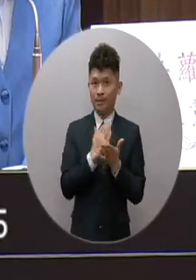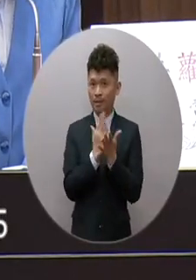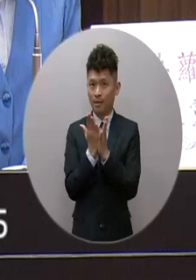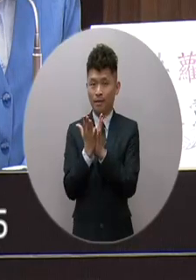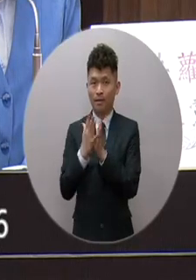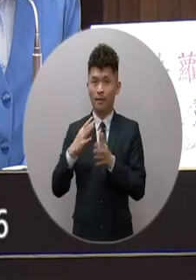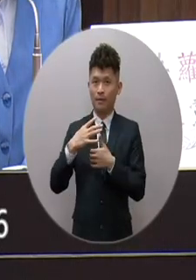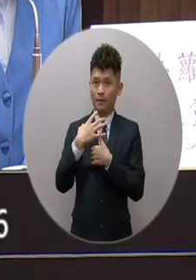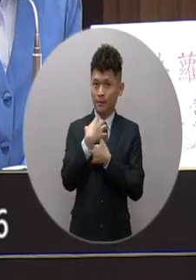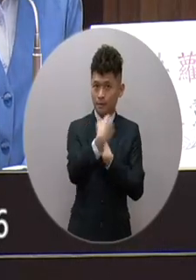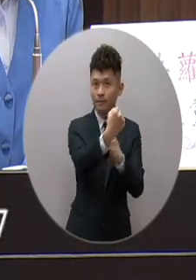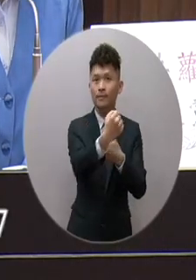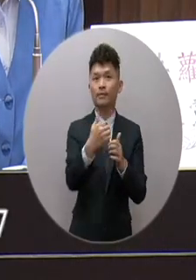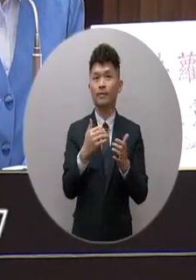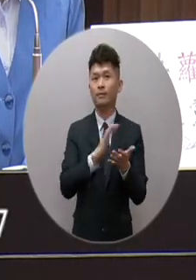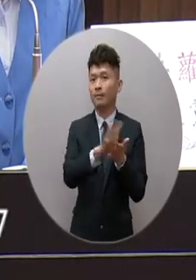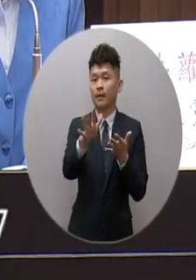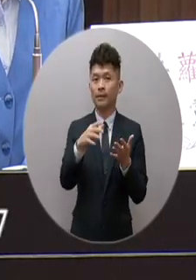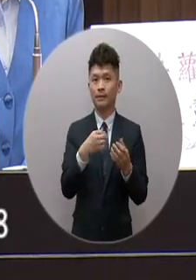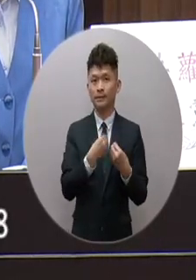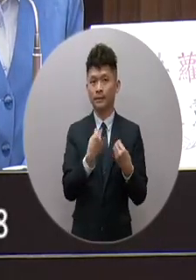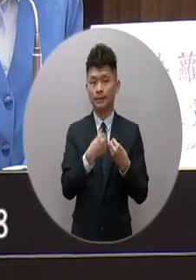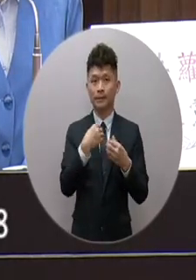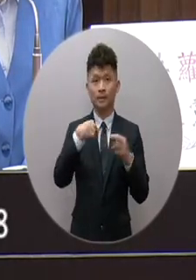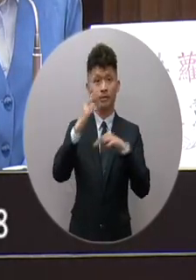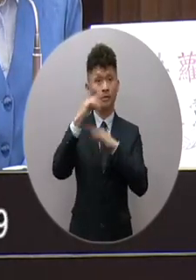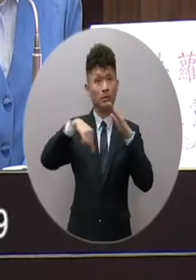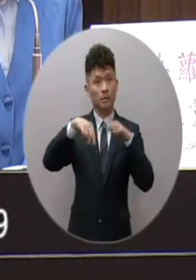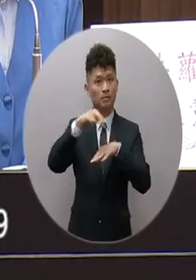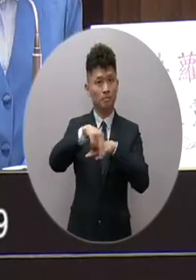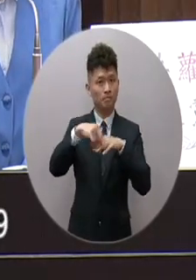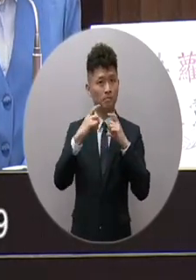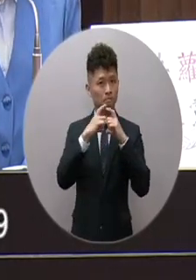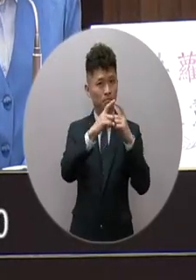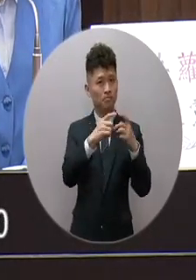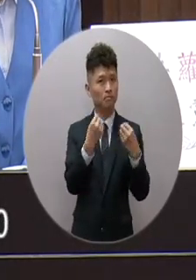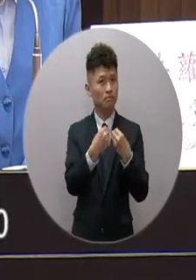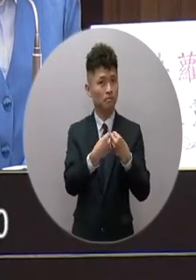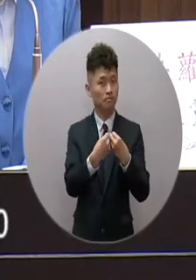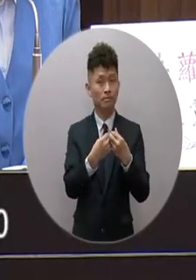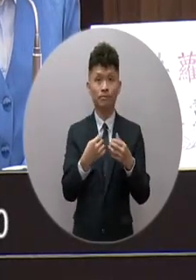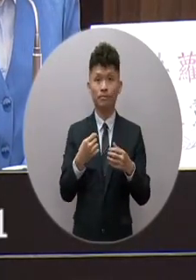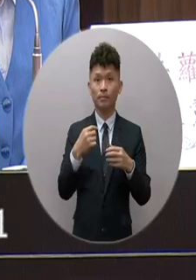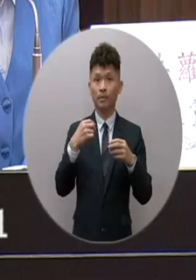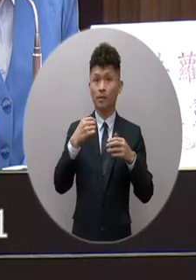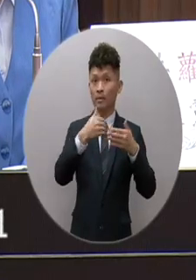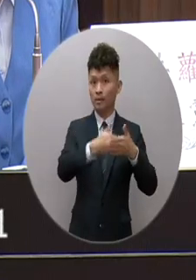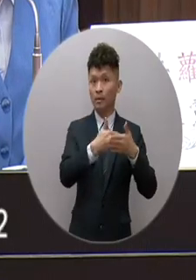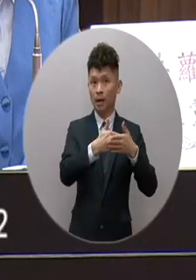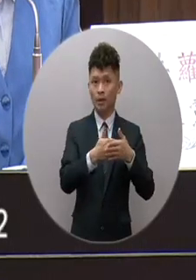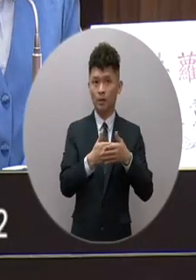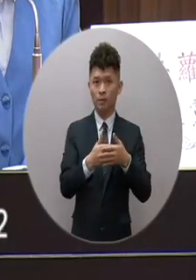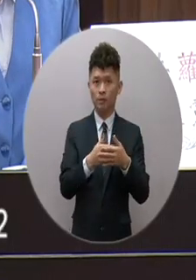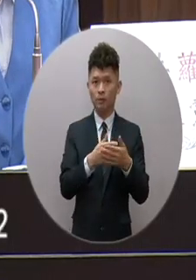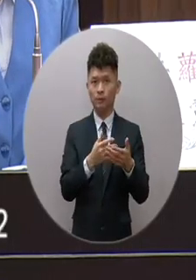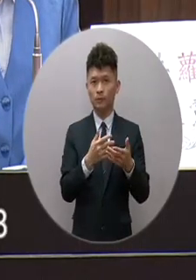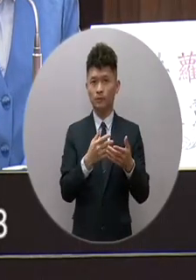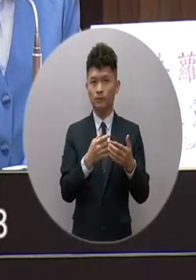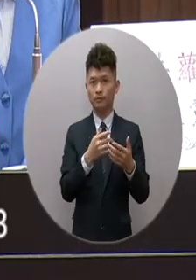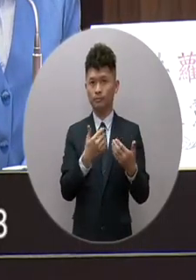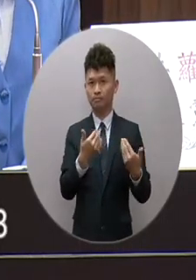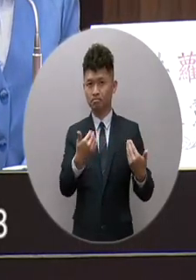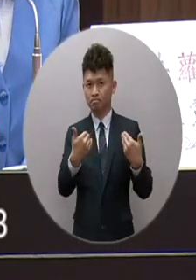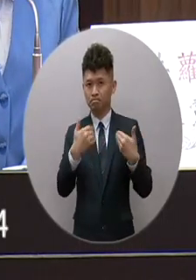光。我不晓得我们行政院有什么样的回应。你要知道，中共的攻势是非常凌厉的，如